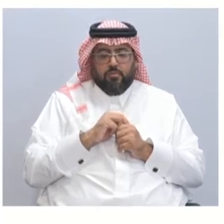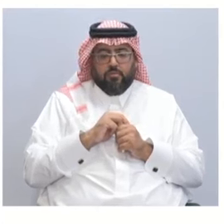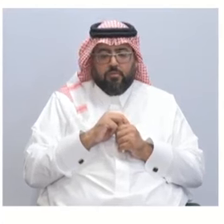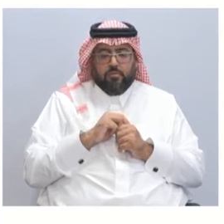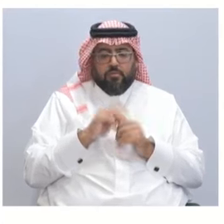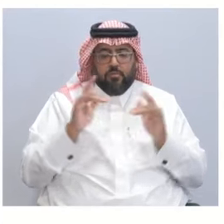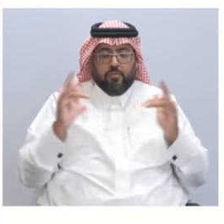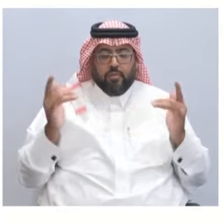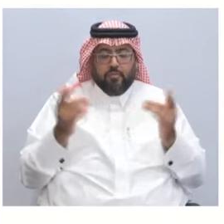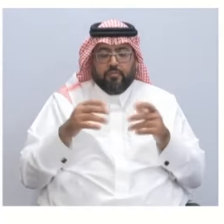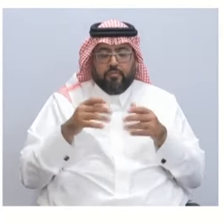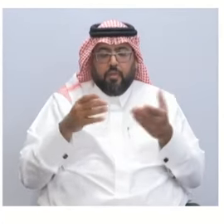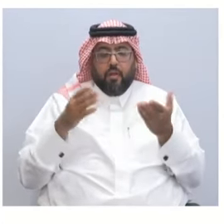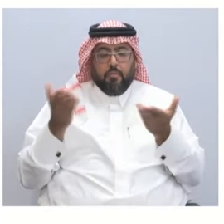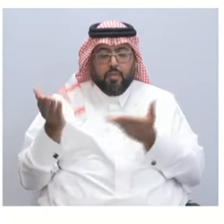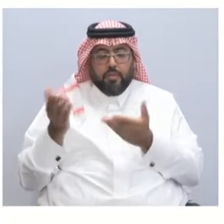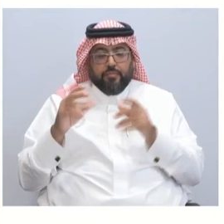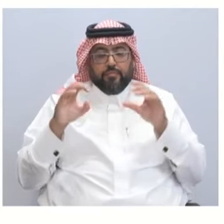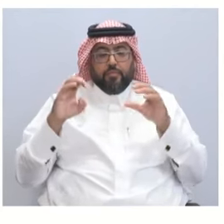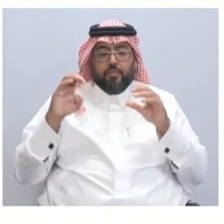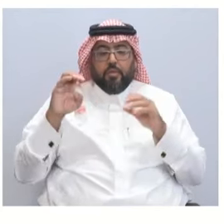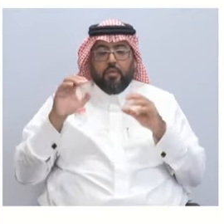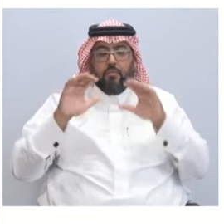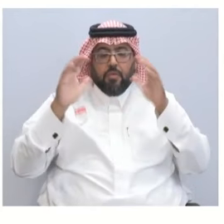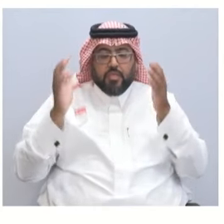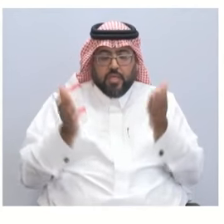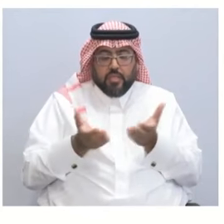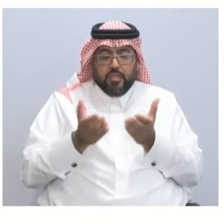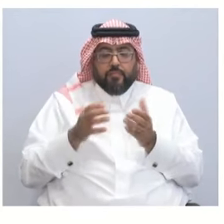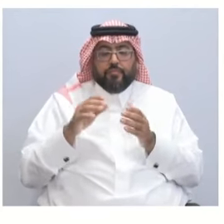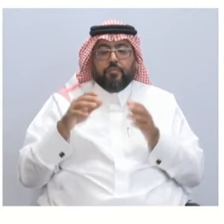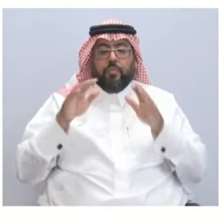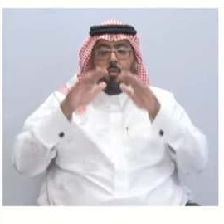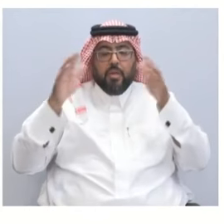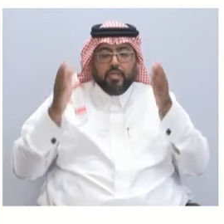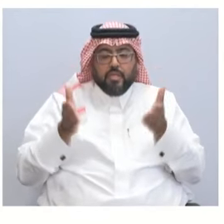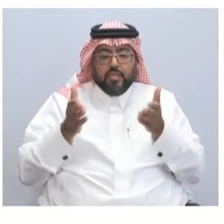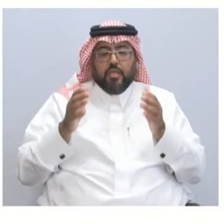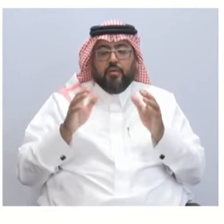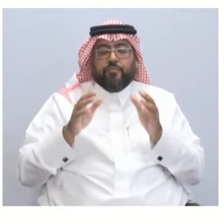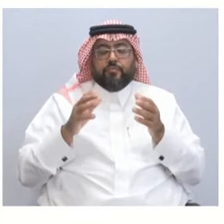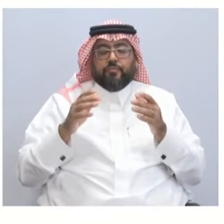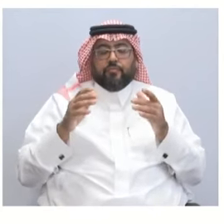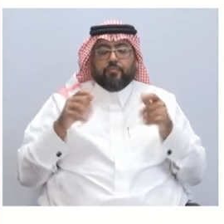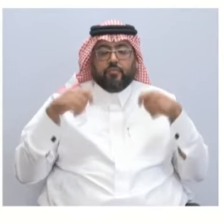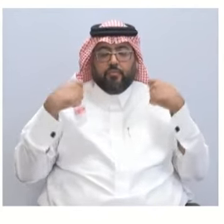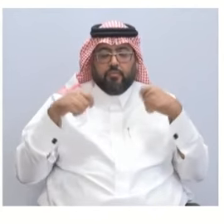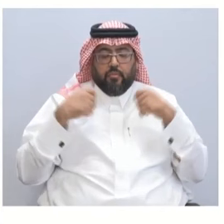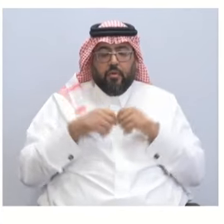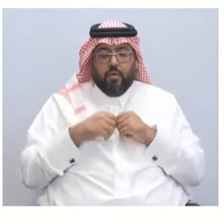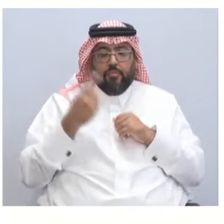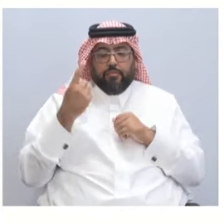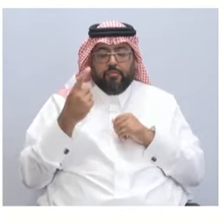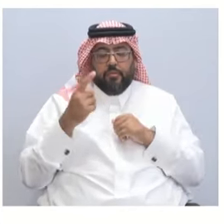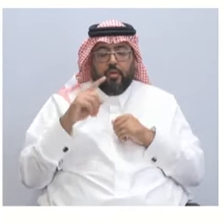الوزاري يتكون من وزراء الخارجيه ويعقد اجتماعه مره